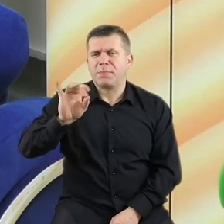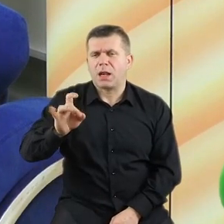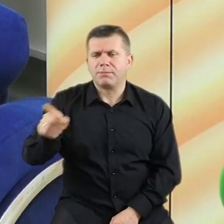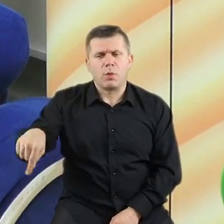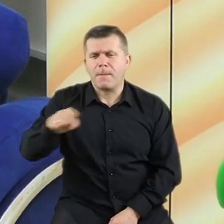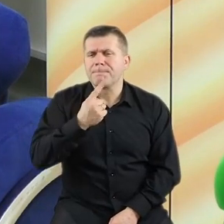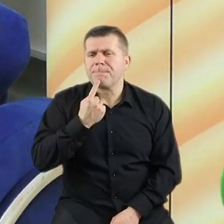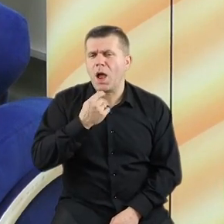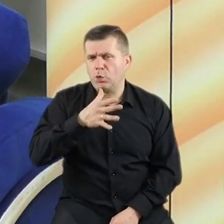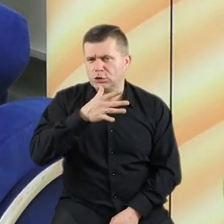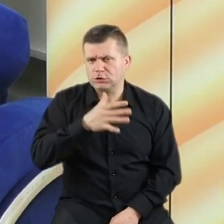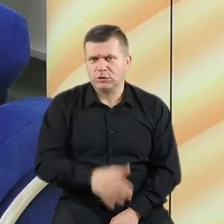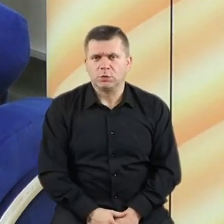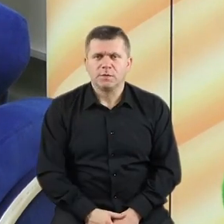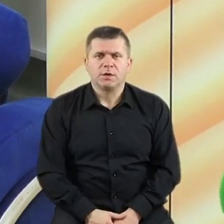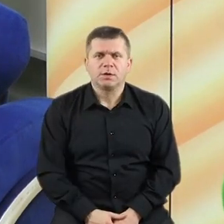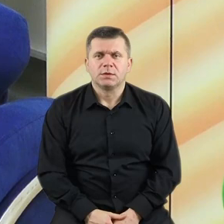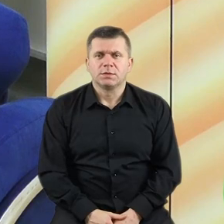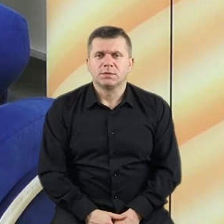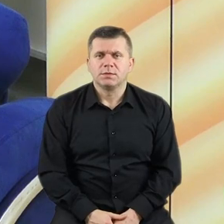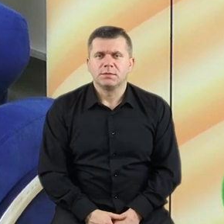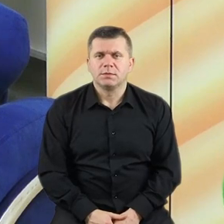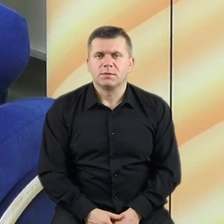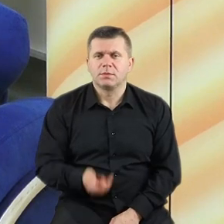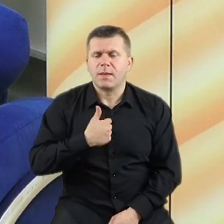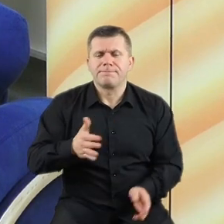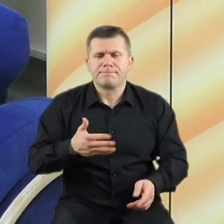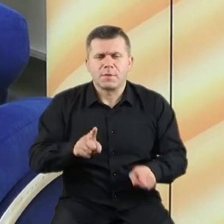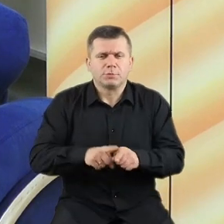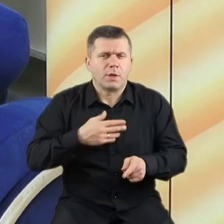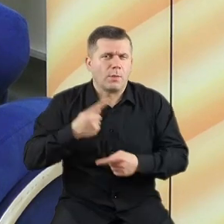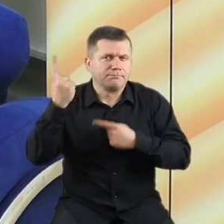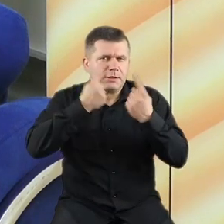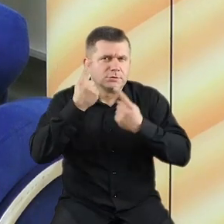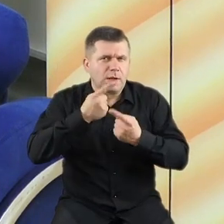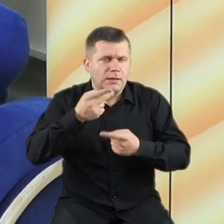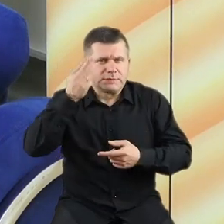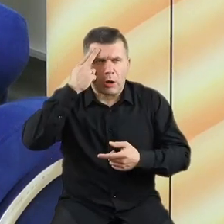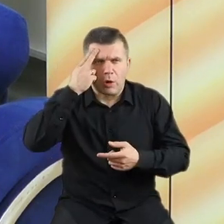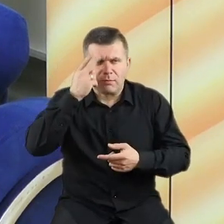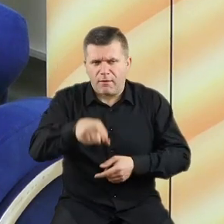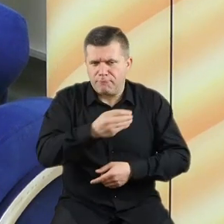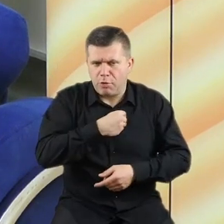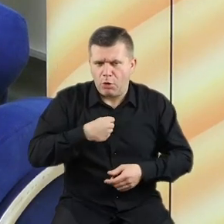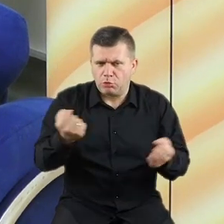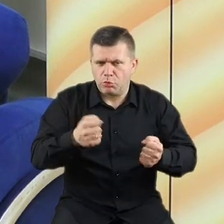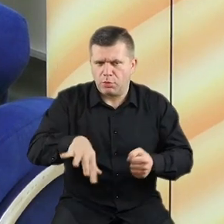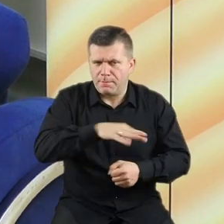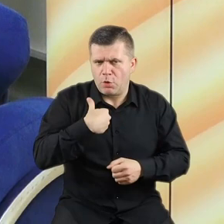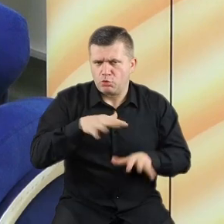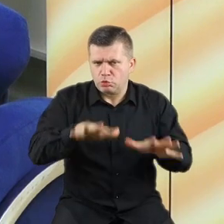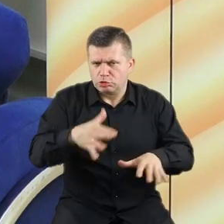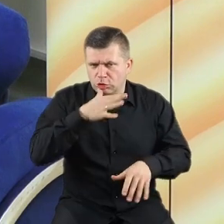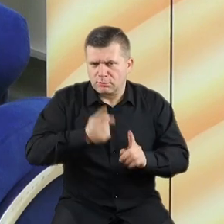maluśko Żydów, bo w ogóle też ja miałam takie stereotypowe myślenie, że skoro w Polsce było tylu Żydów przed